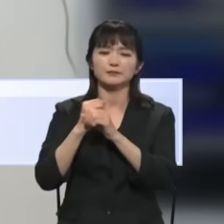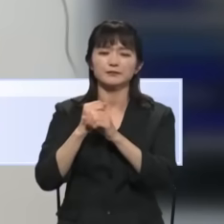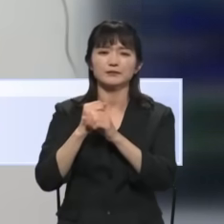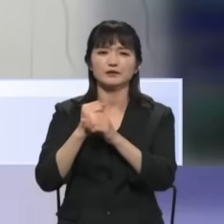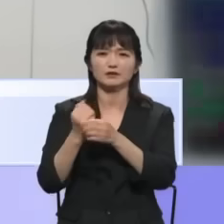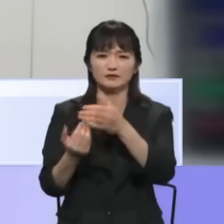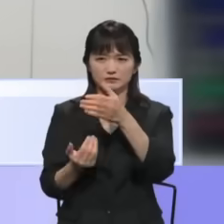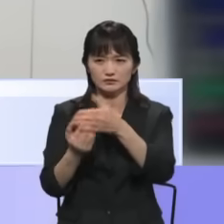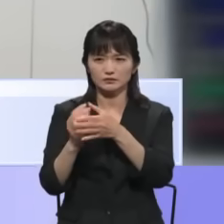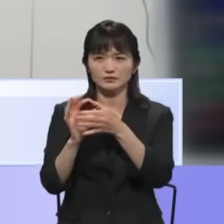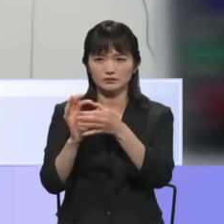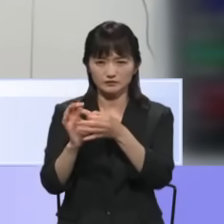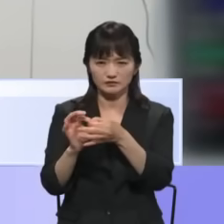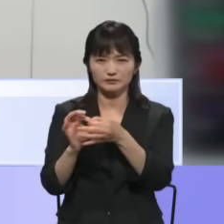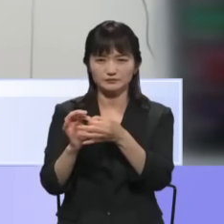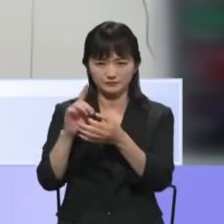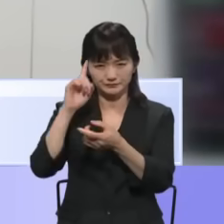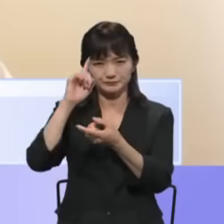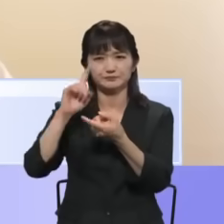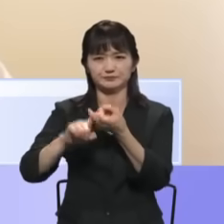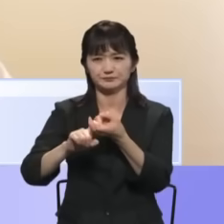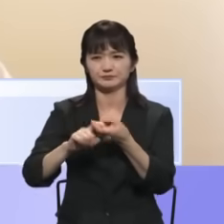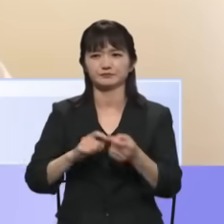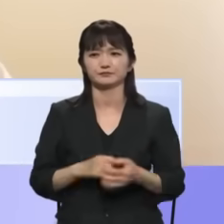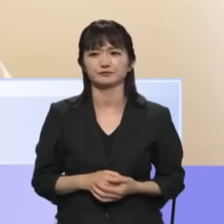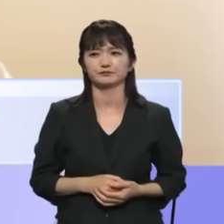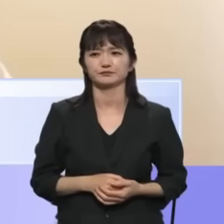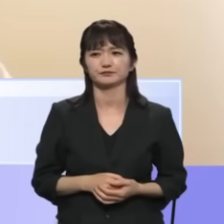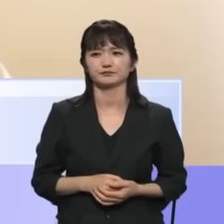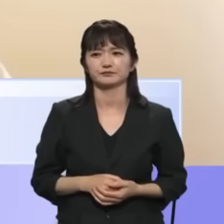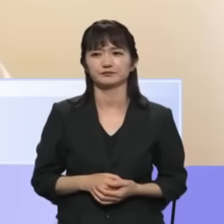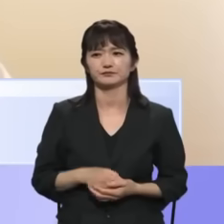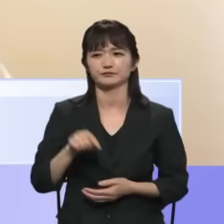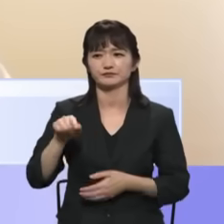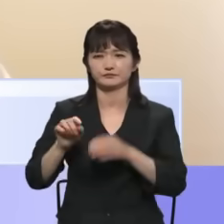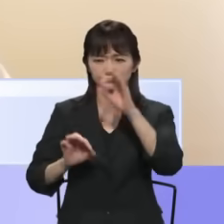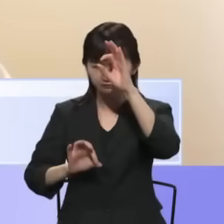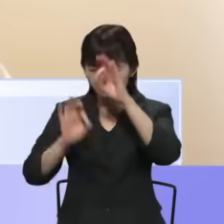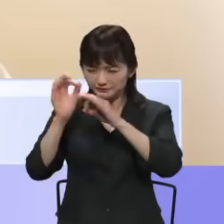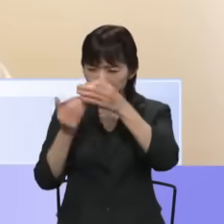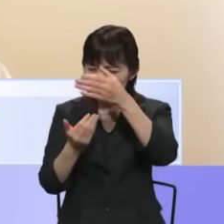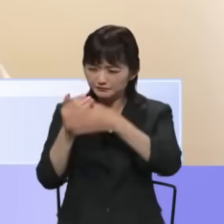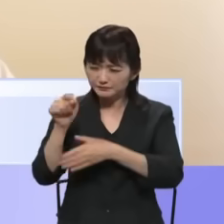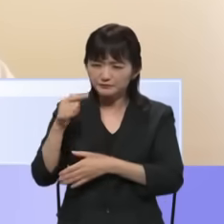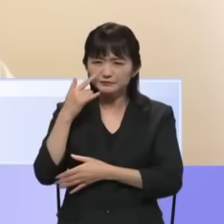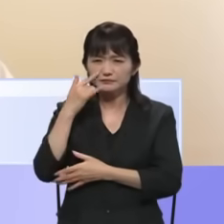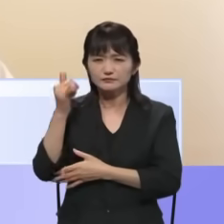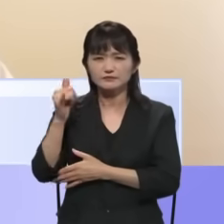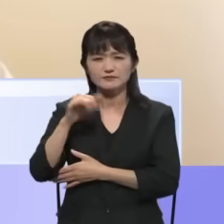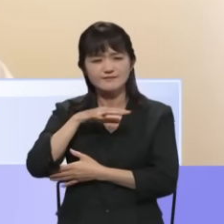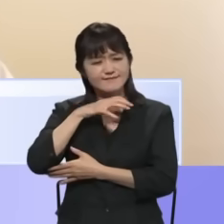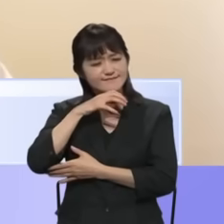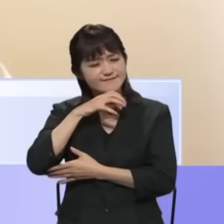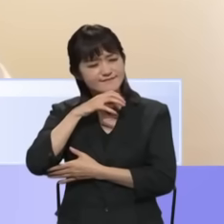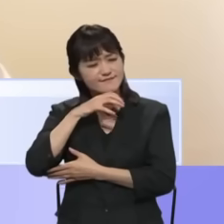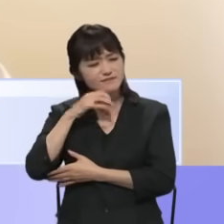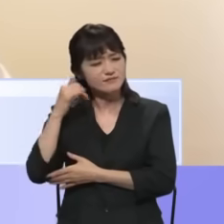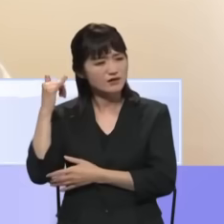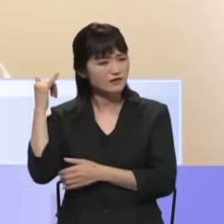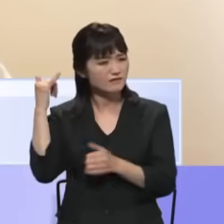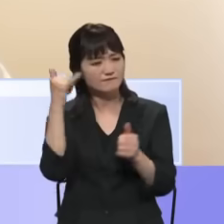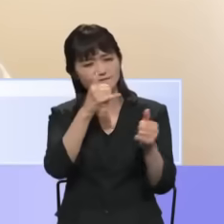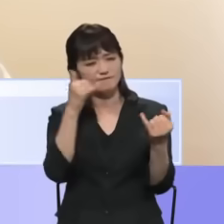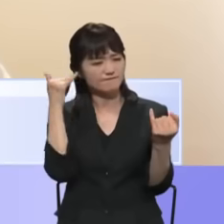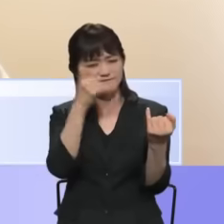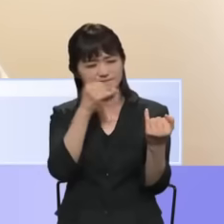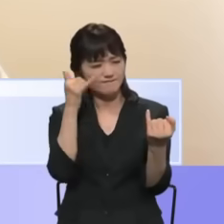많이 관심을 가지고 있지 않을까 생각을 하는데요 일단 그 사건도 좀 학부모들의 지나친 잭이나 아니면 또